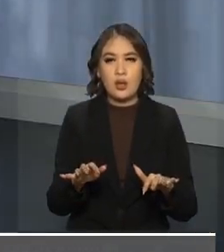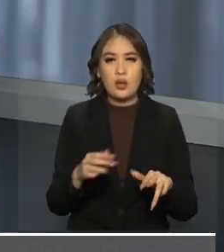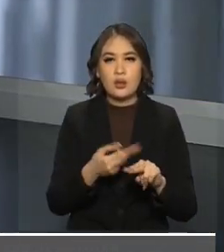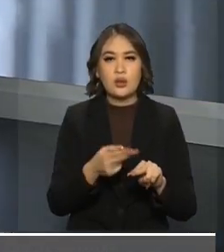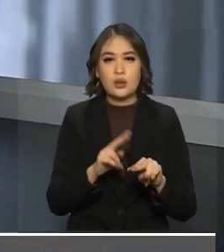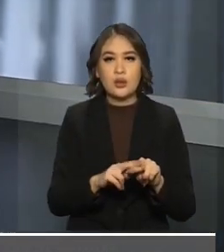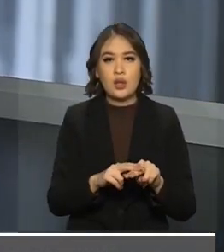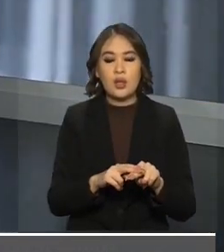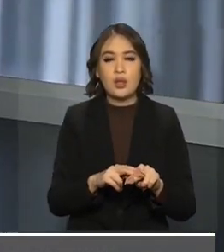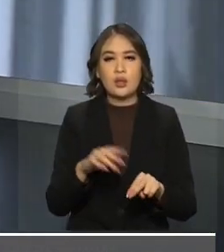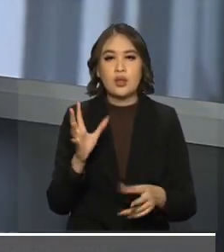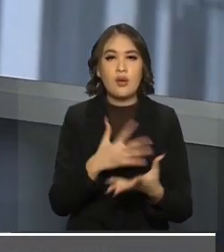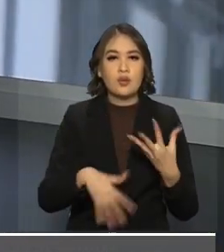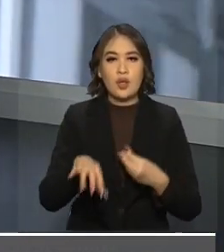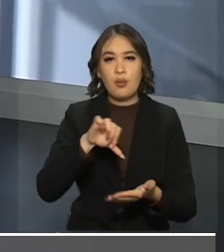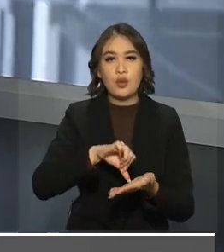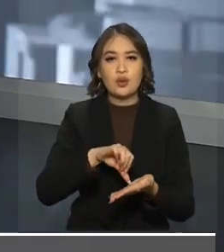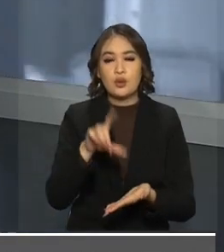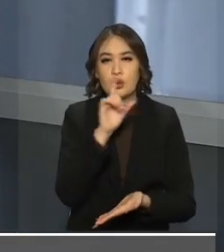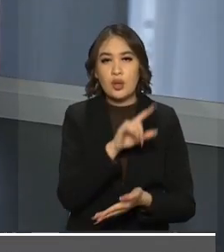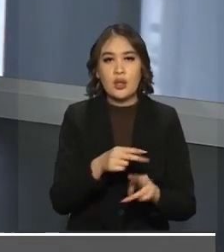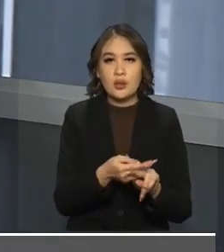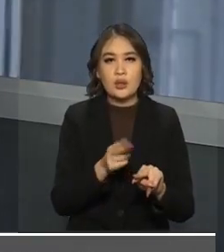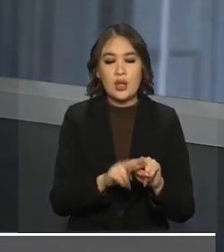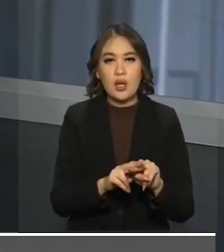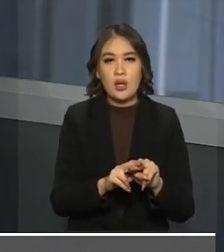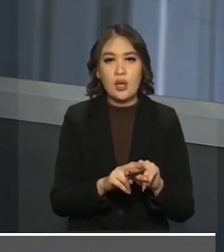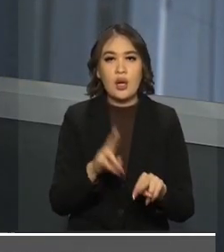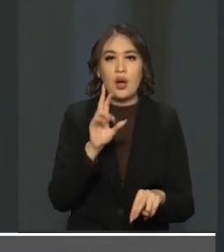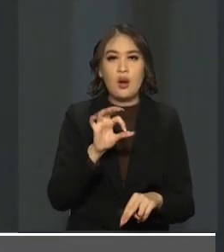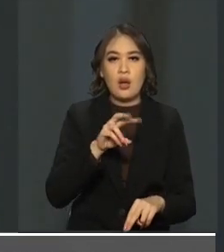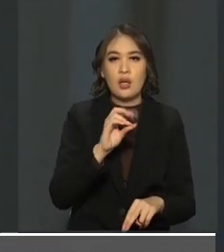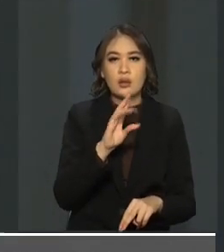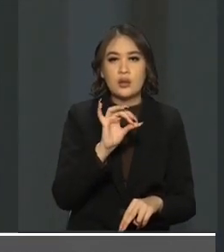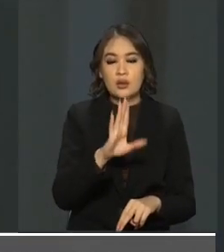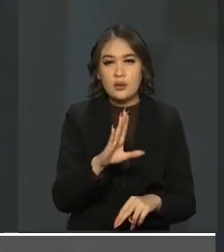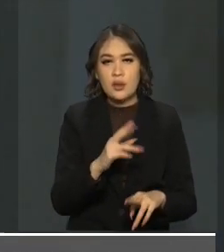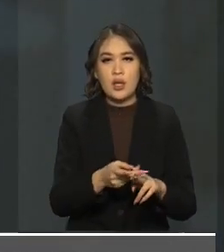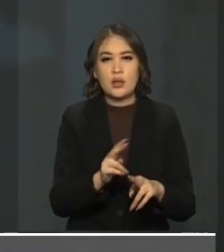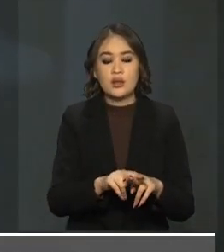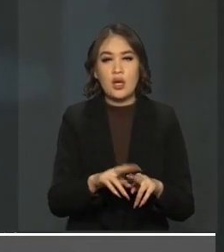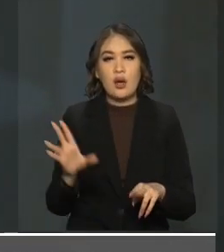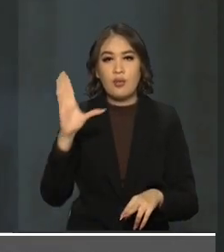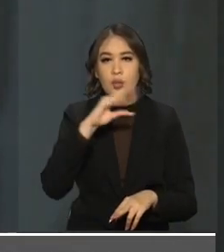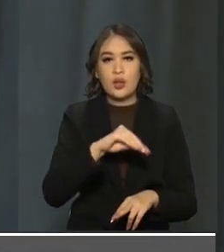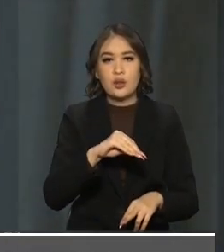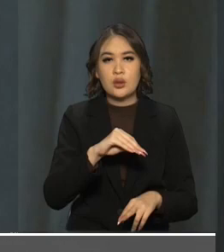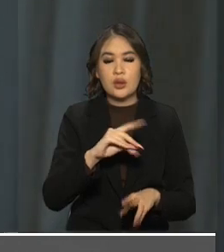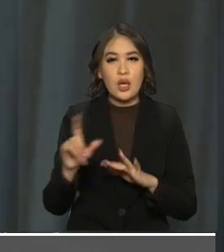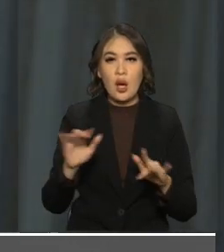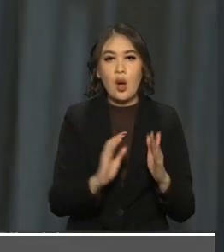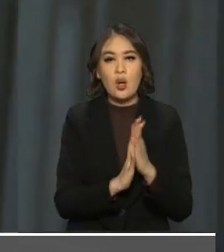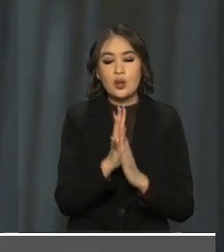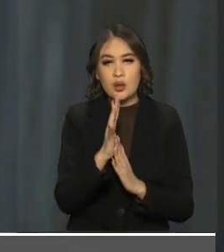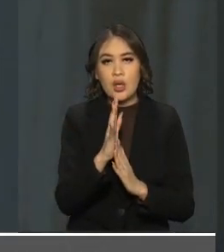они, если нельзя сказать, что совсем не присутствуют, да, то есть естественно, что и в коллективных договорах, и в соглашениях, в ряде отраслей,